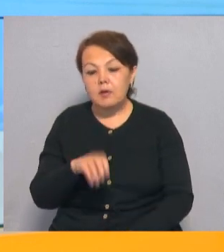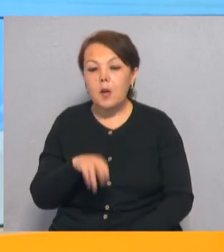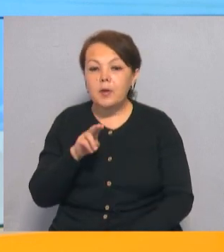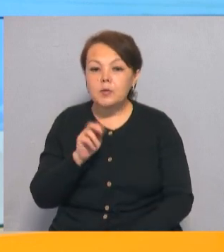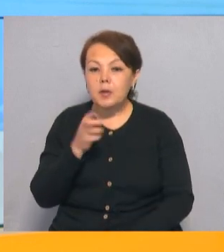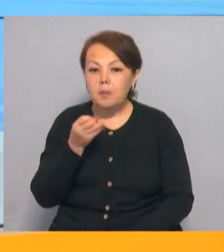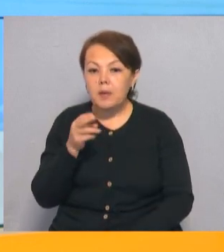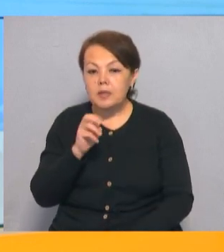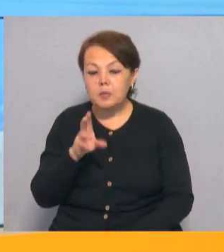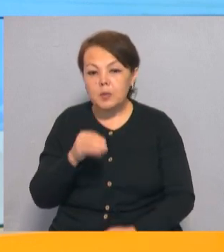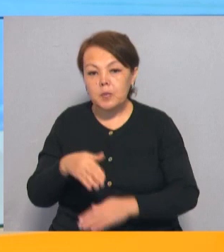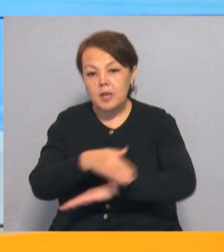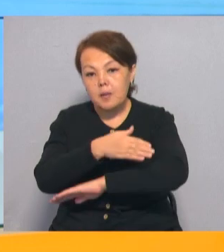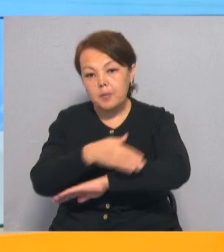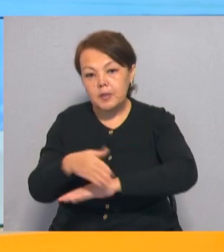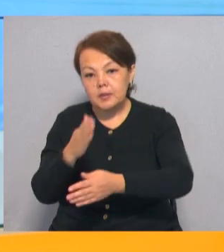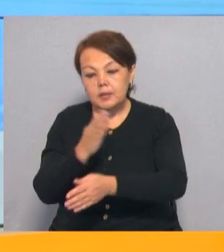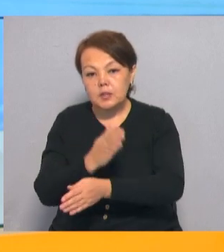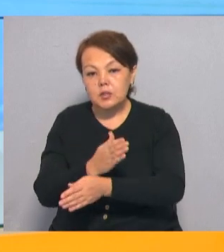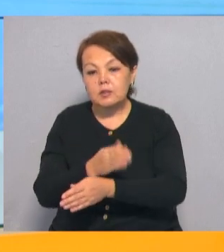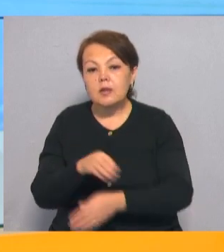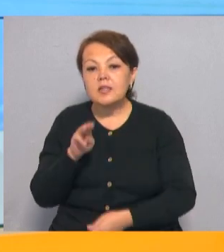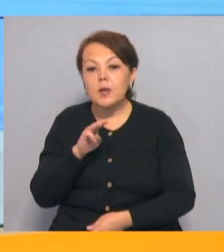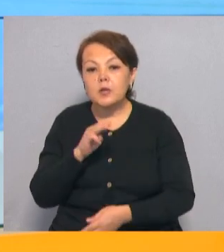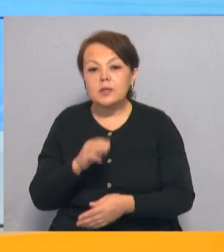бобек бий на пересечении тамерлановское